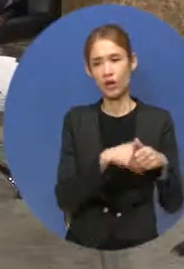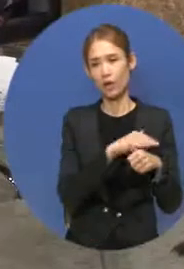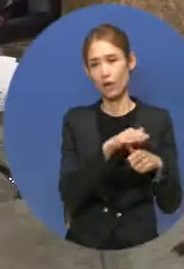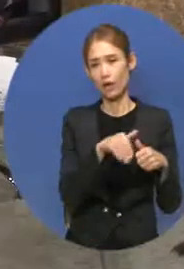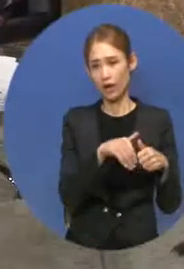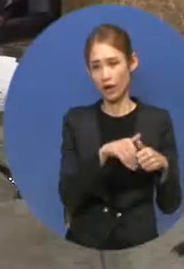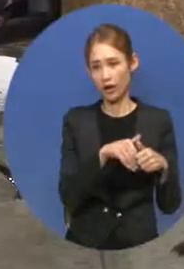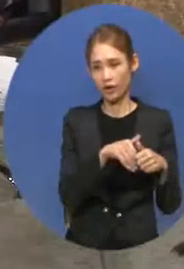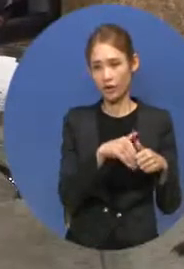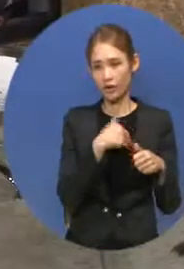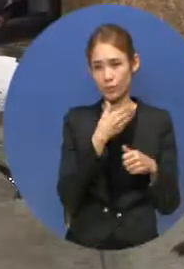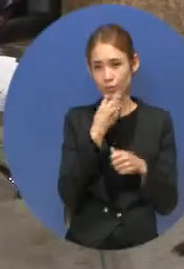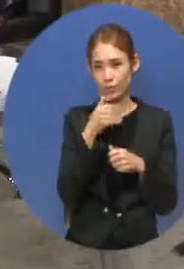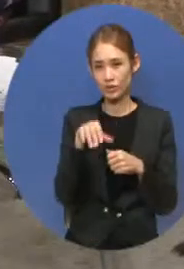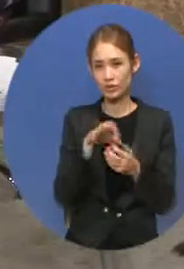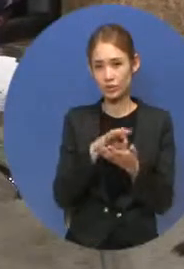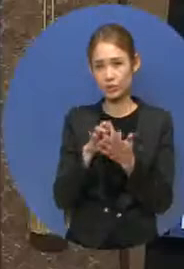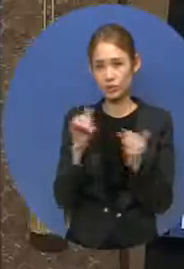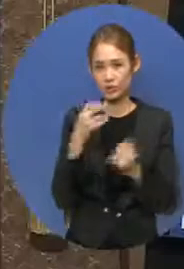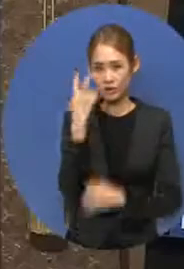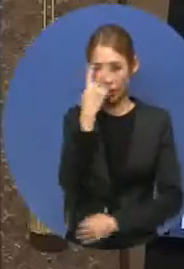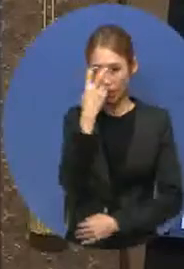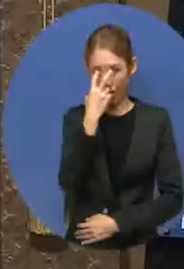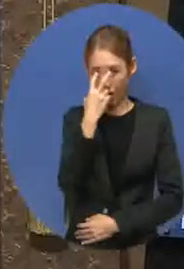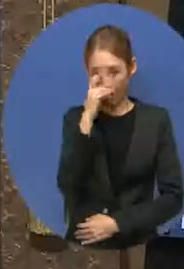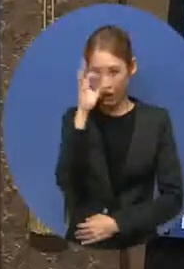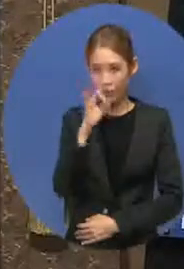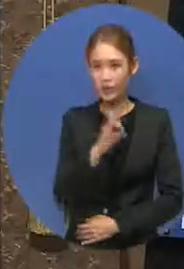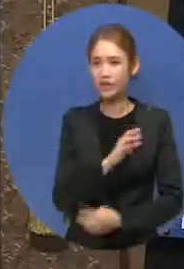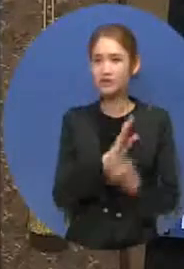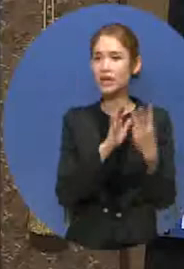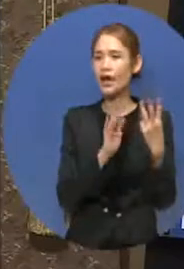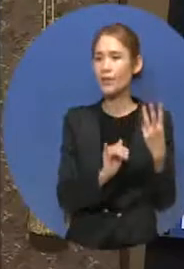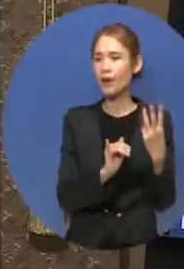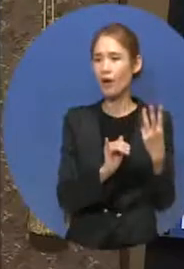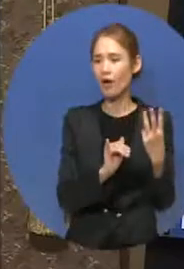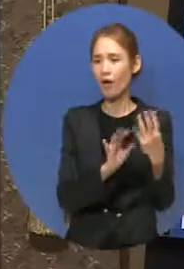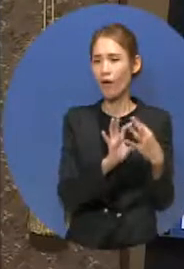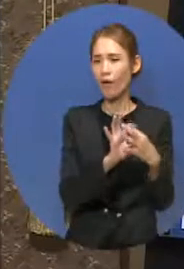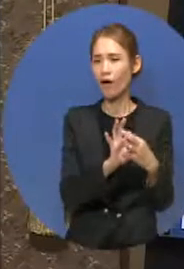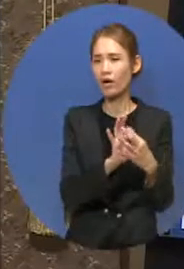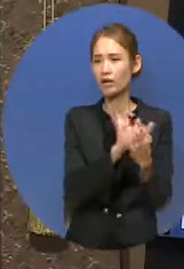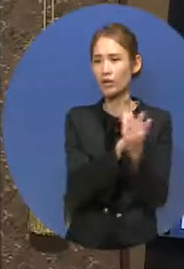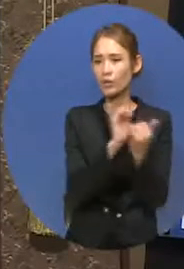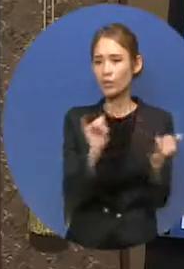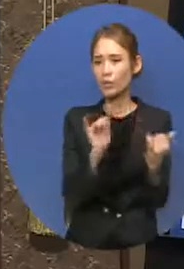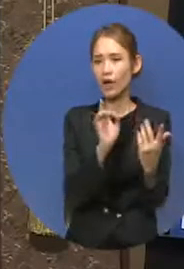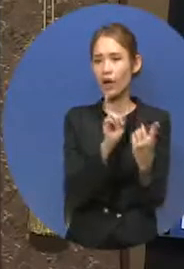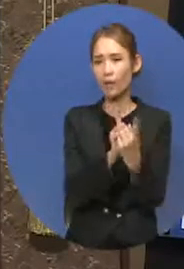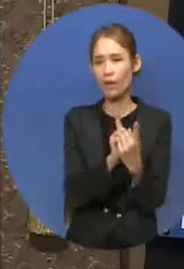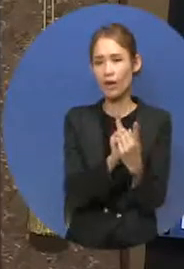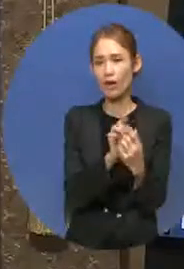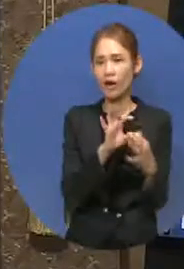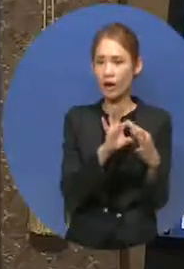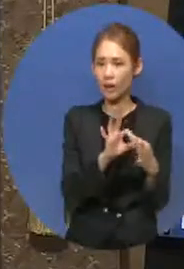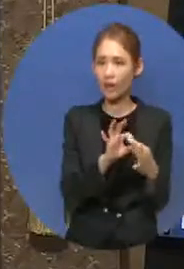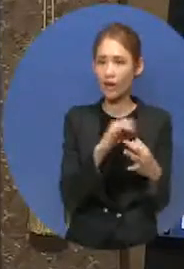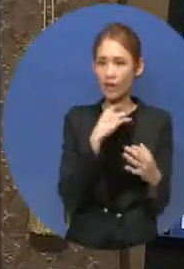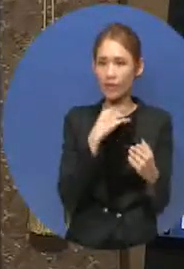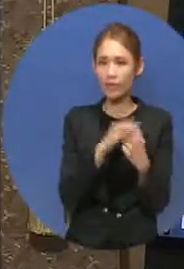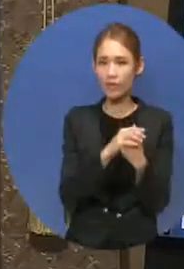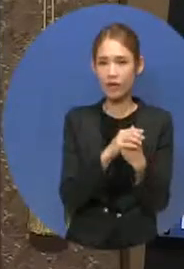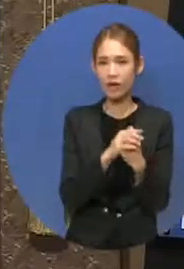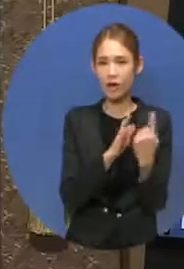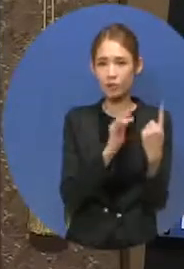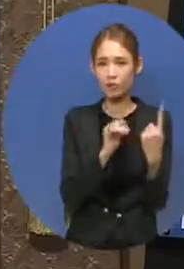되나 저희 복지관의 이용자분들을 살펴봤더니 네. 세 분이 그게 관계되어 있는 거예요. 정말요? 한 분은 언어치료를 받으러